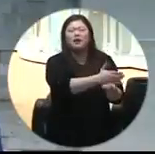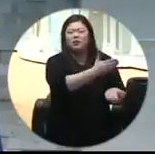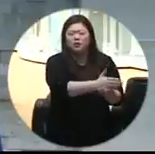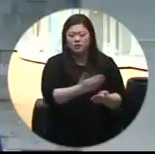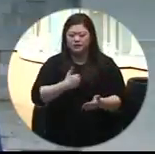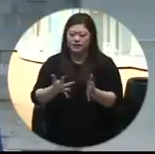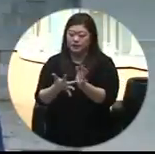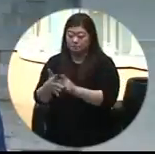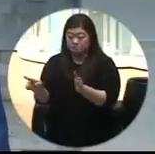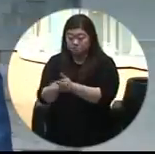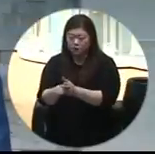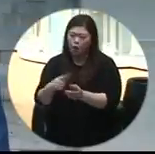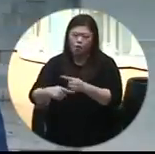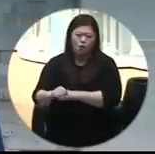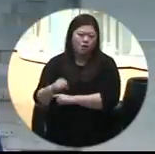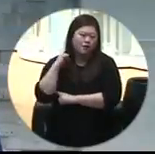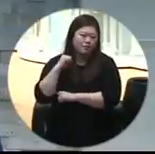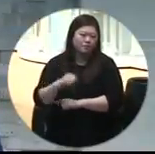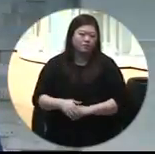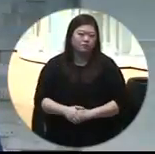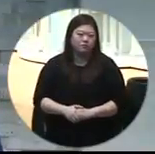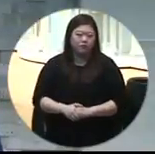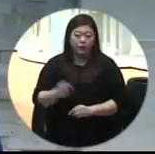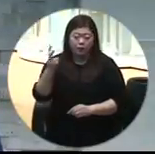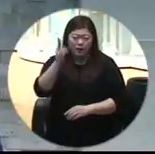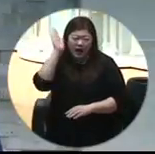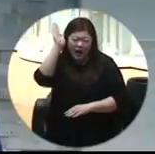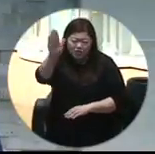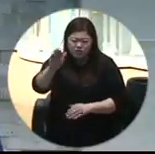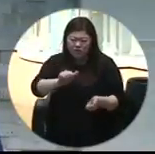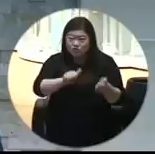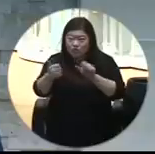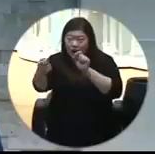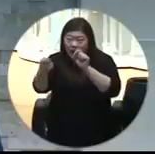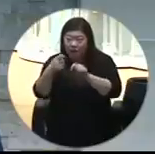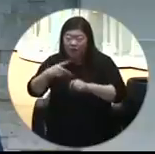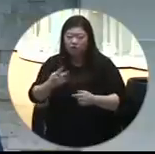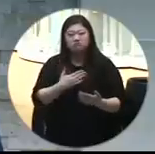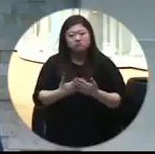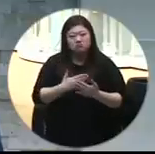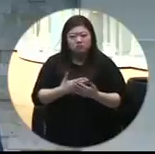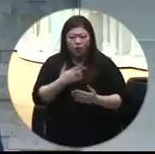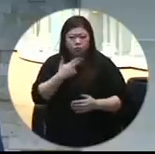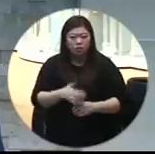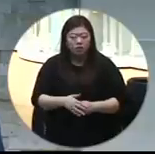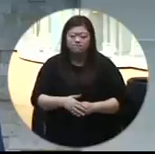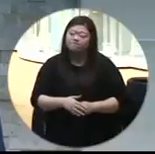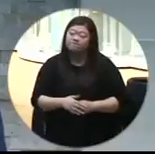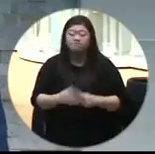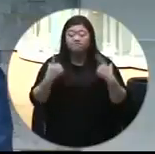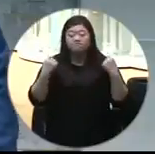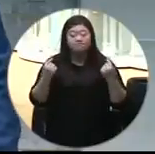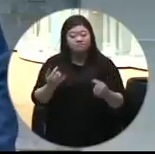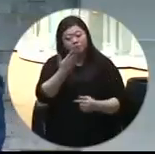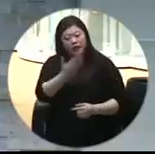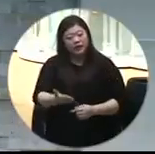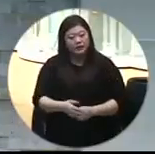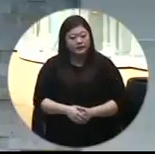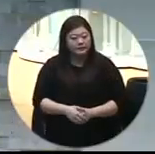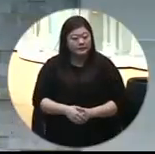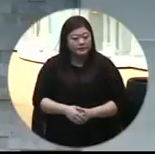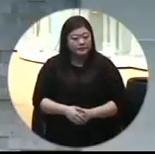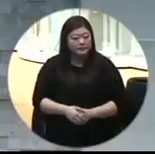겁난 사람이요. 죽음이 두렵지 않은 사람이요. 그럼 끝난 거 아닙니까? 자, 그런데